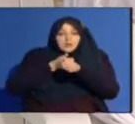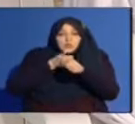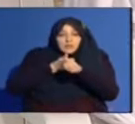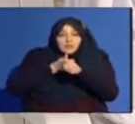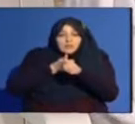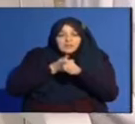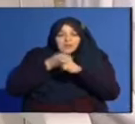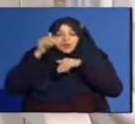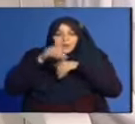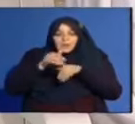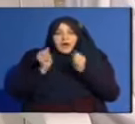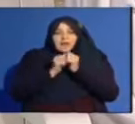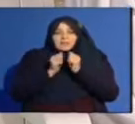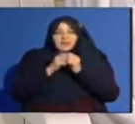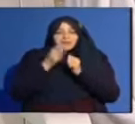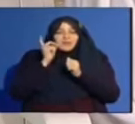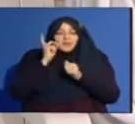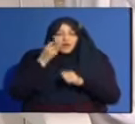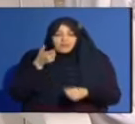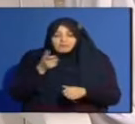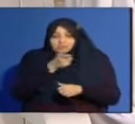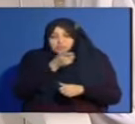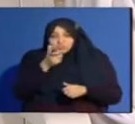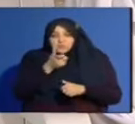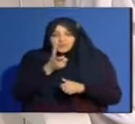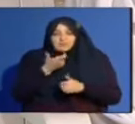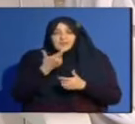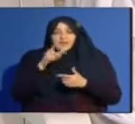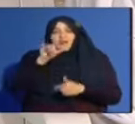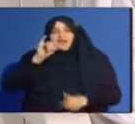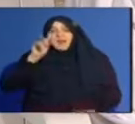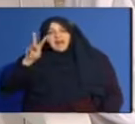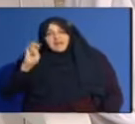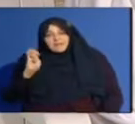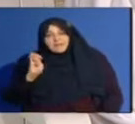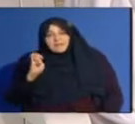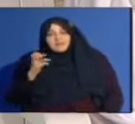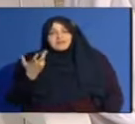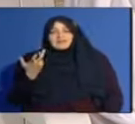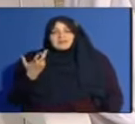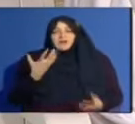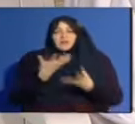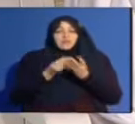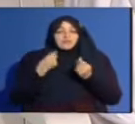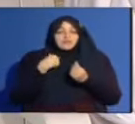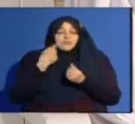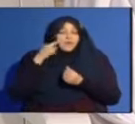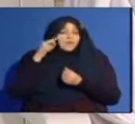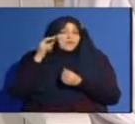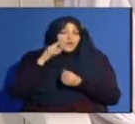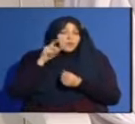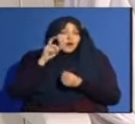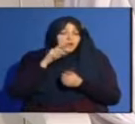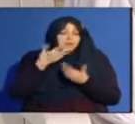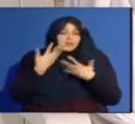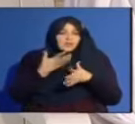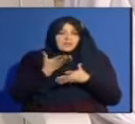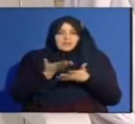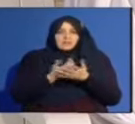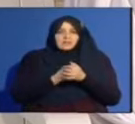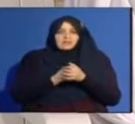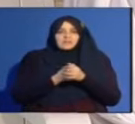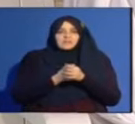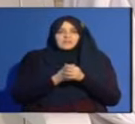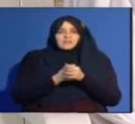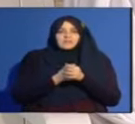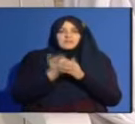التكنولوجيا، يعني فهو يقول يعني، وسمعنا كثير يعني ممن حضرنا جنائز أقاربهم